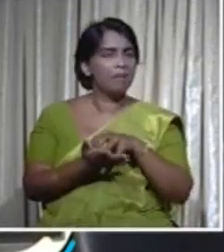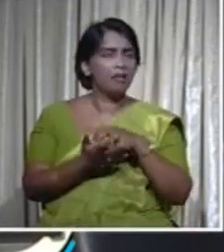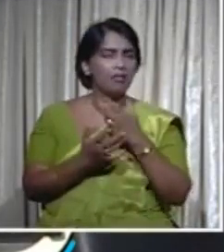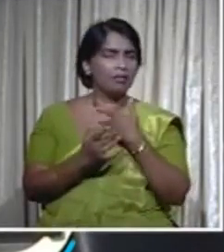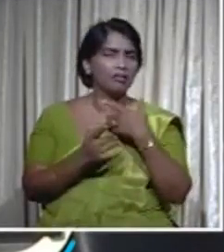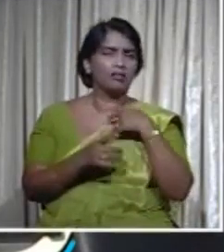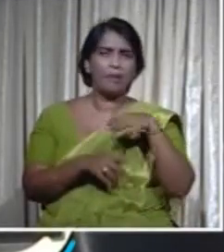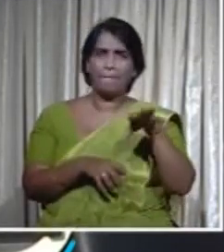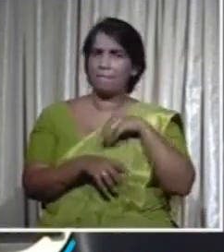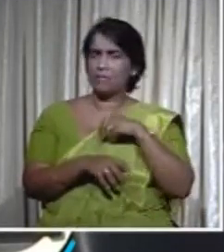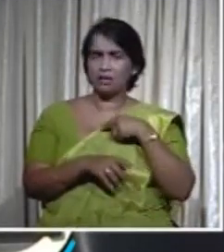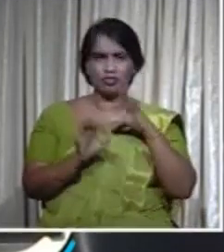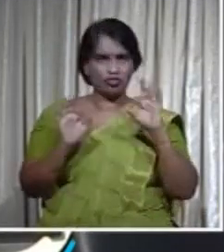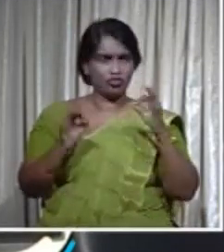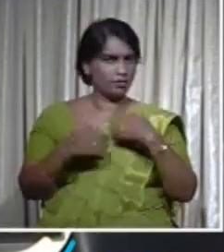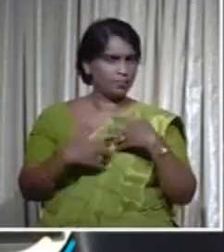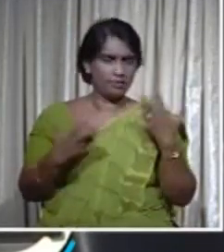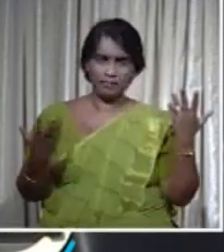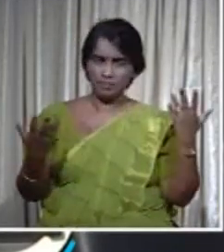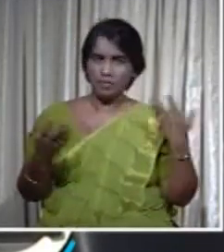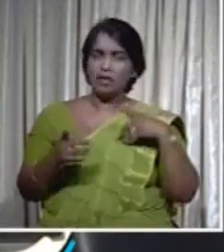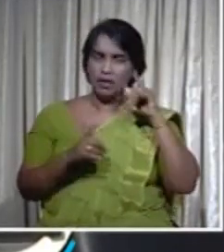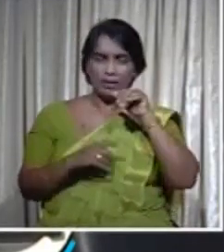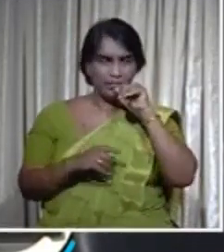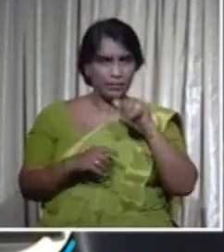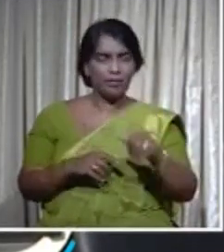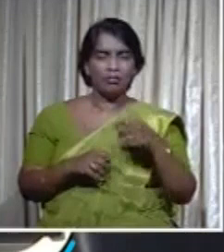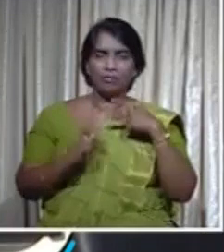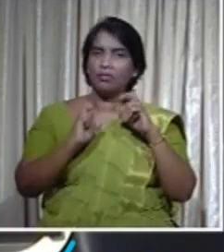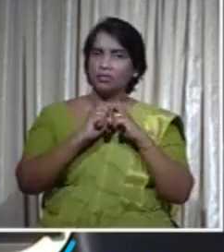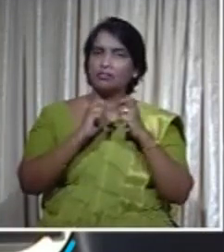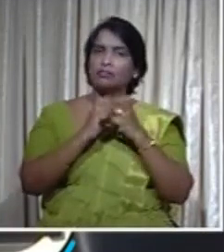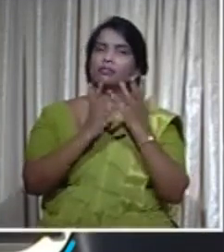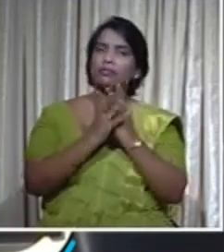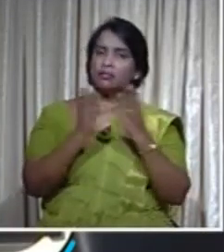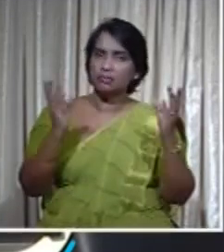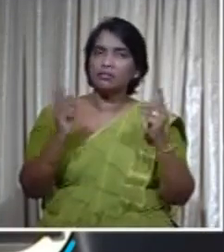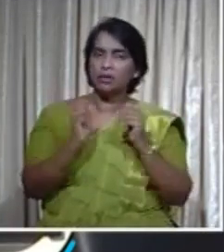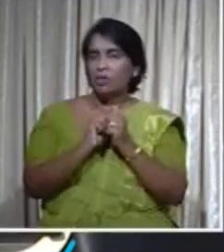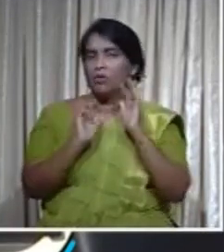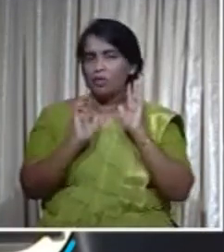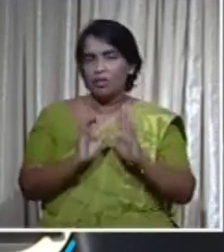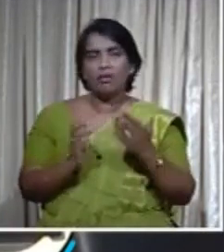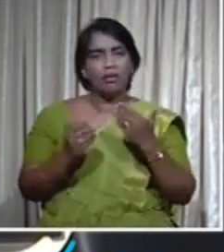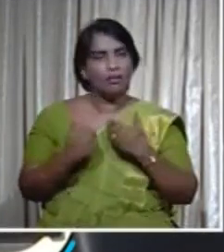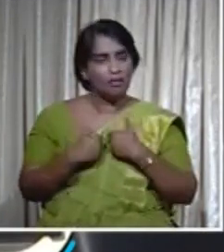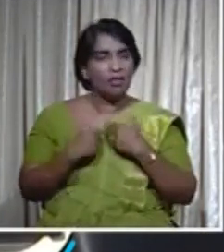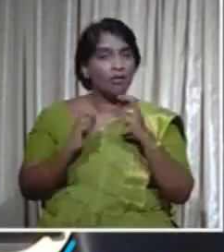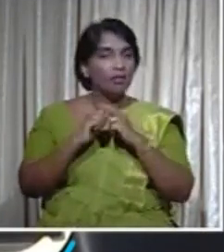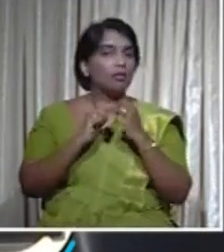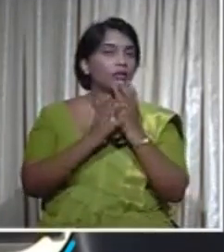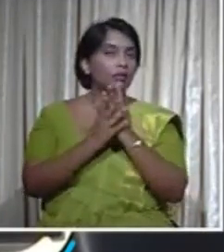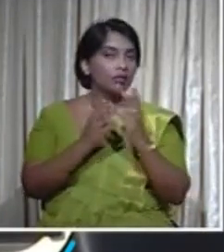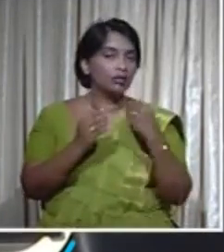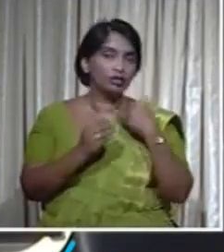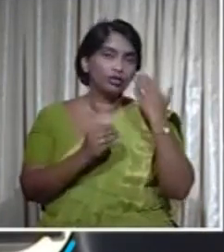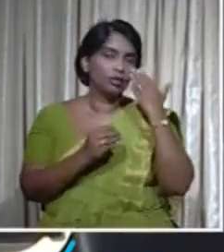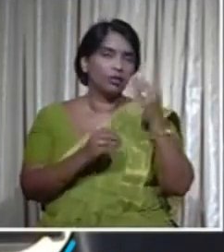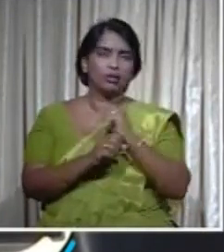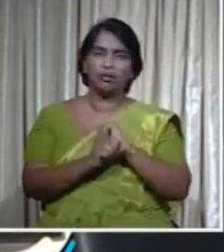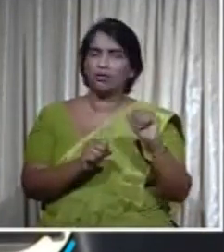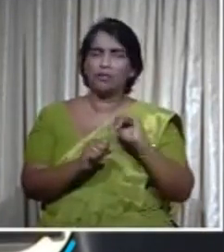பேர் சொல்கிறார்கள் இது ஒரு தீர்வாக அமைந்து விடும் என்று நாங்கள் இதை தீர்வாக பார்க்கவில்லை இது ஒரு புள்ளியாக